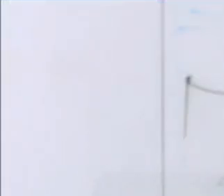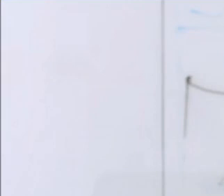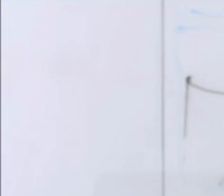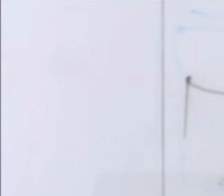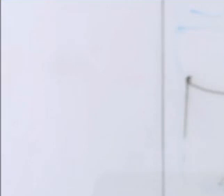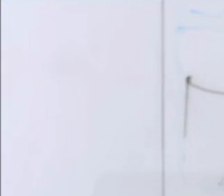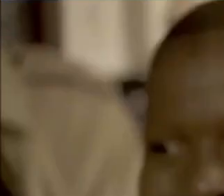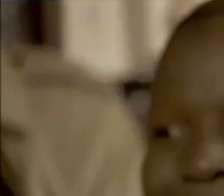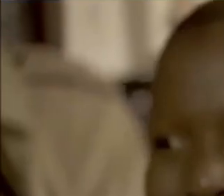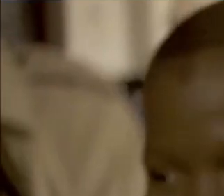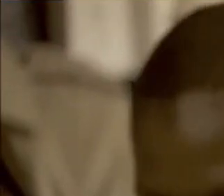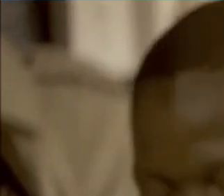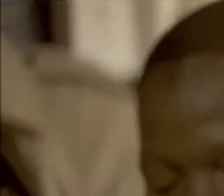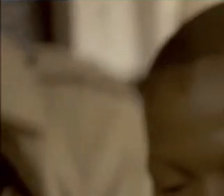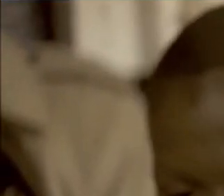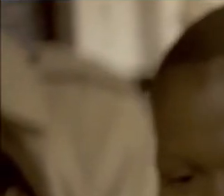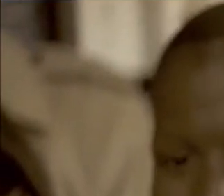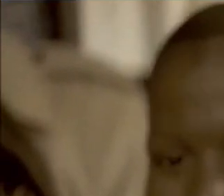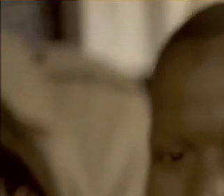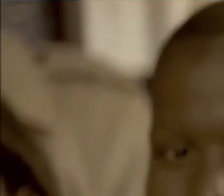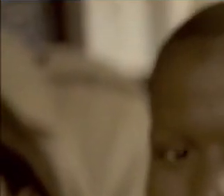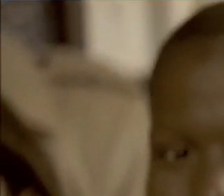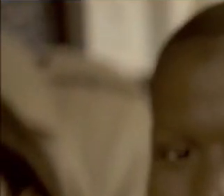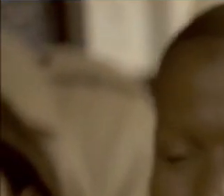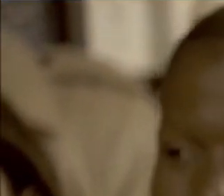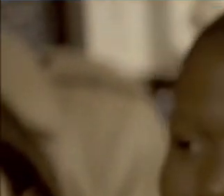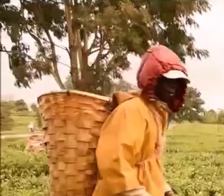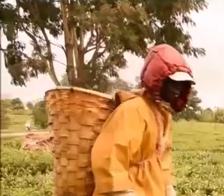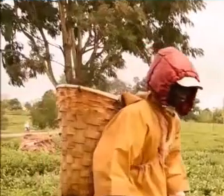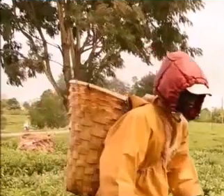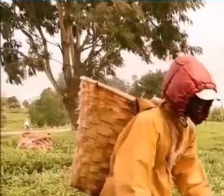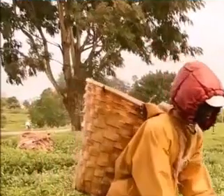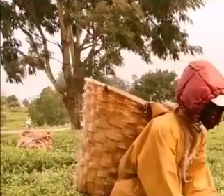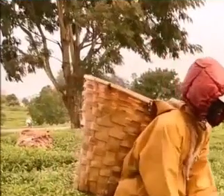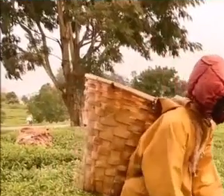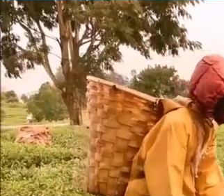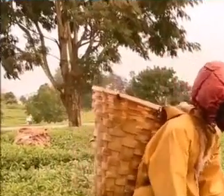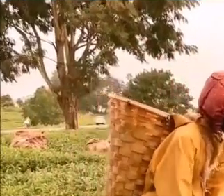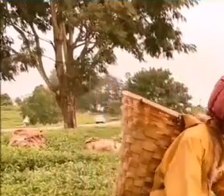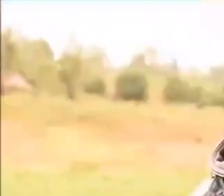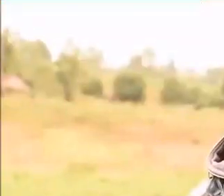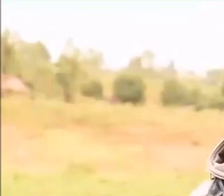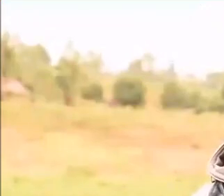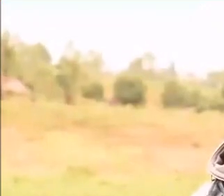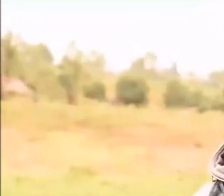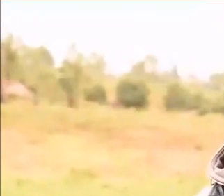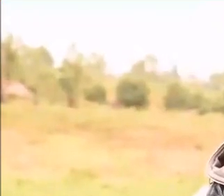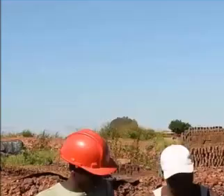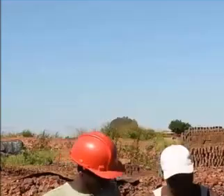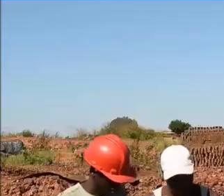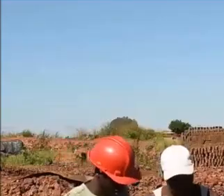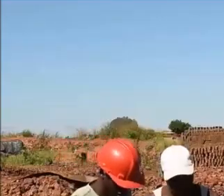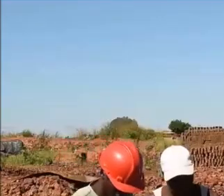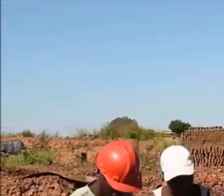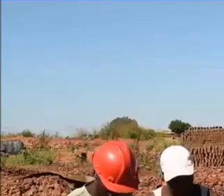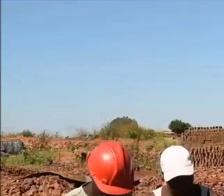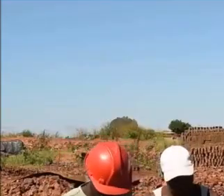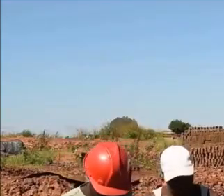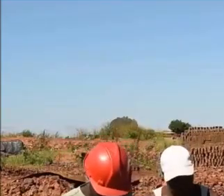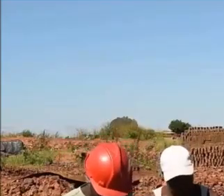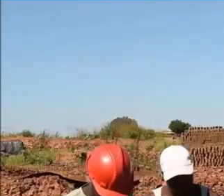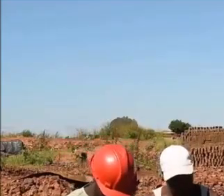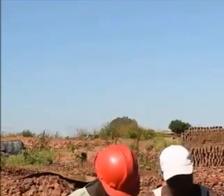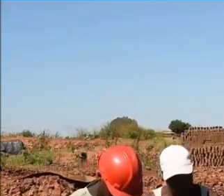important working with men is that too many of them don't get tested. Kute abao ngiri kumalonga na mimi. Ndingeti chichika